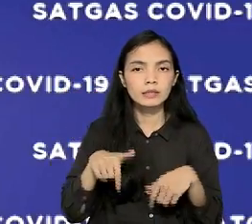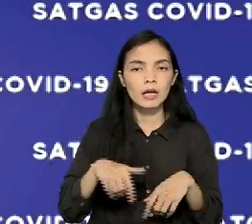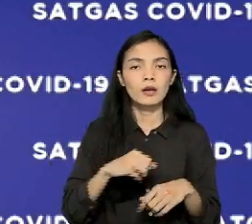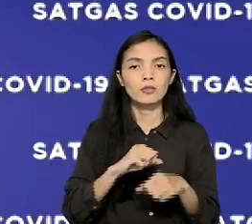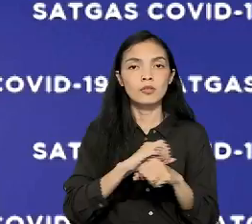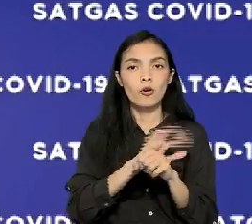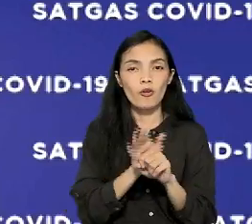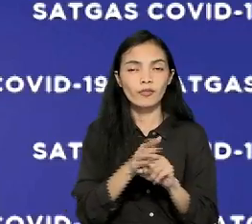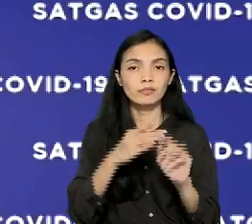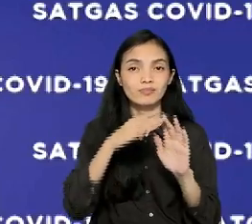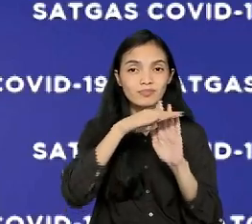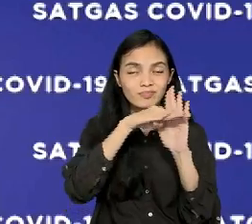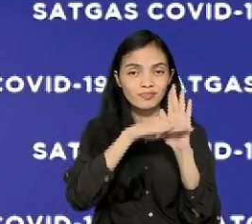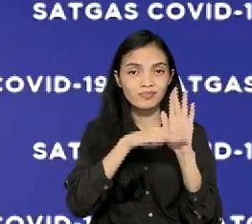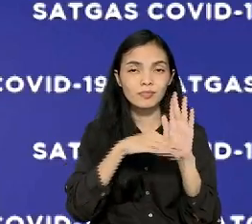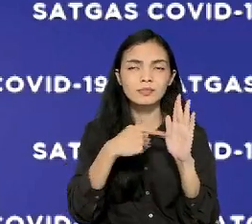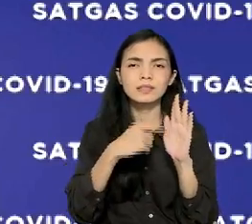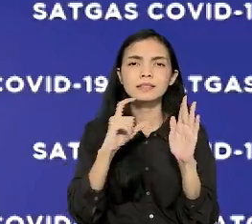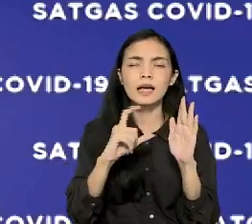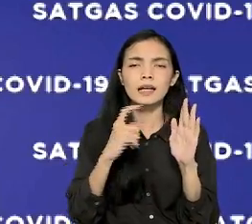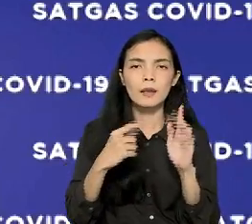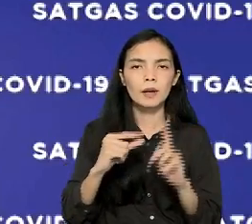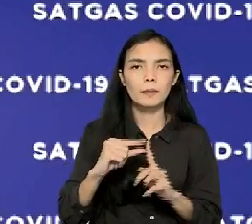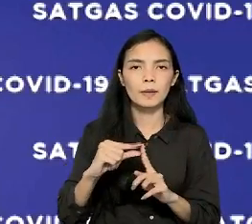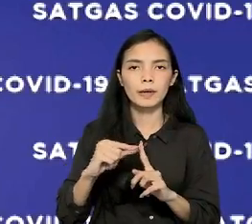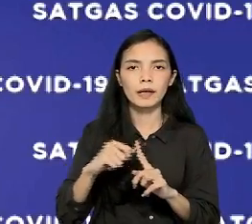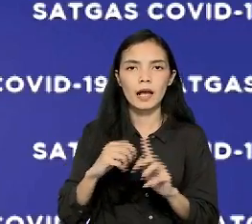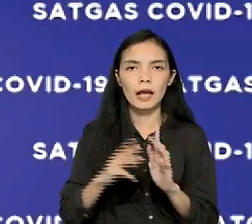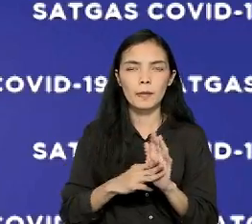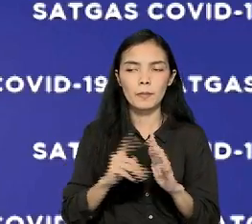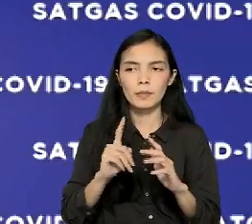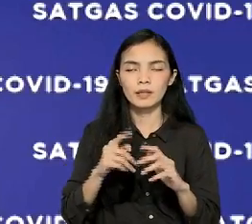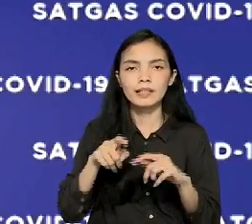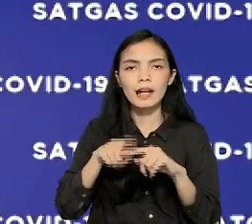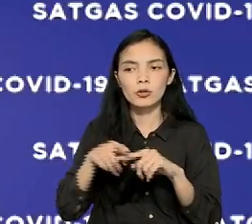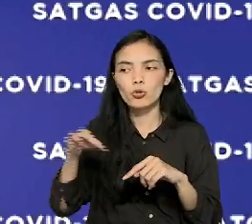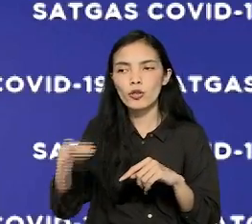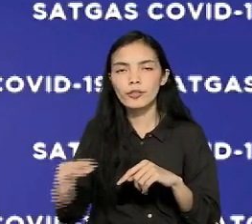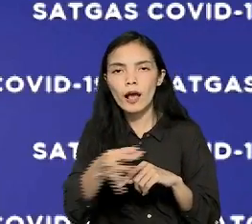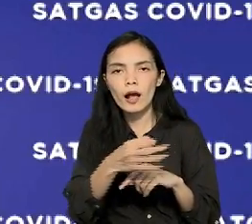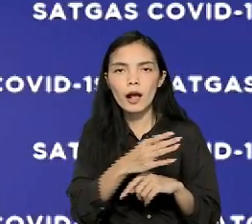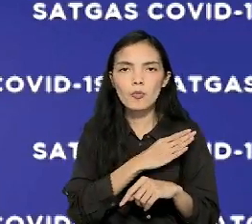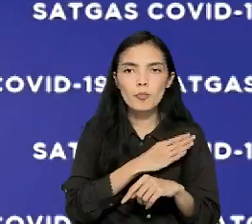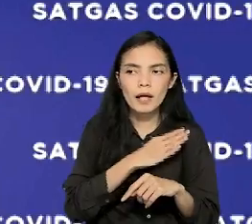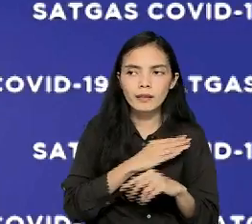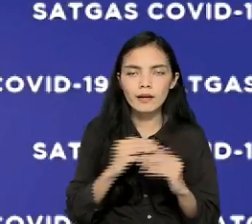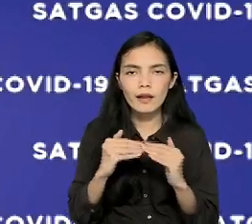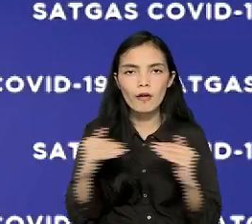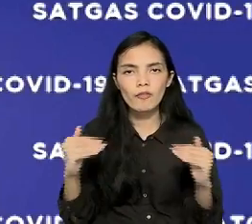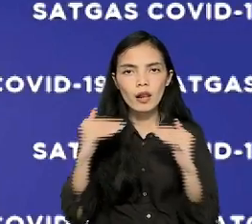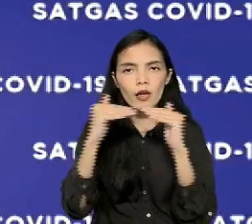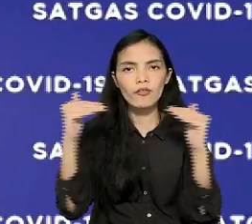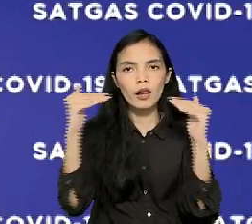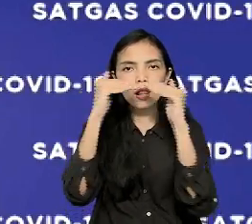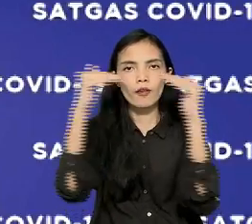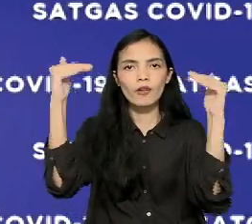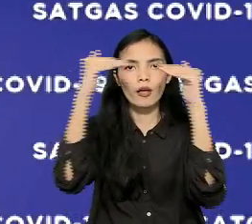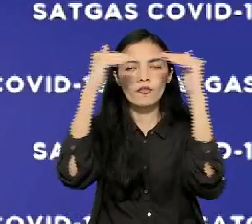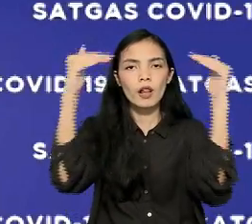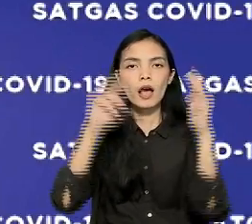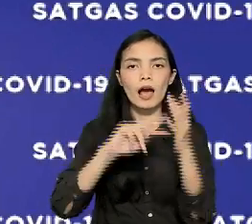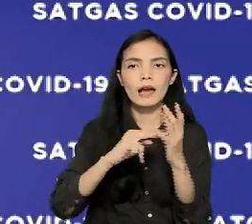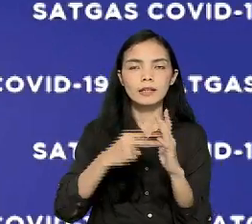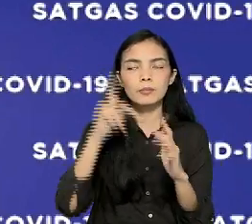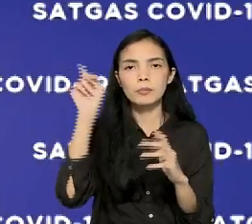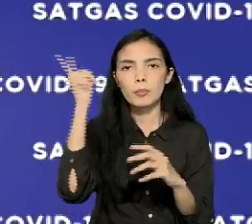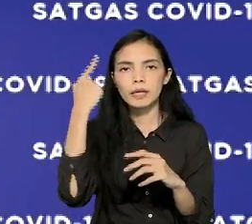terus diterapkan ialah PPKM leveling per kabupaten kota, di mana di dalamnya pun telah menghimbau pemerintah